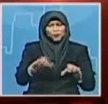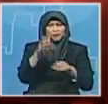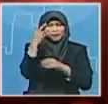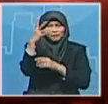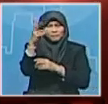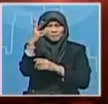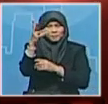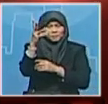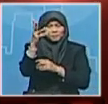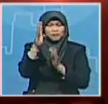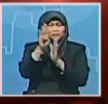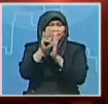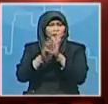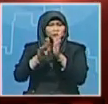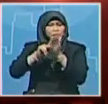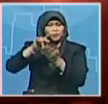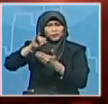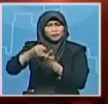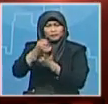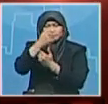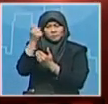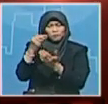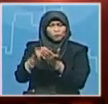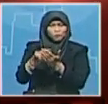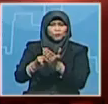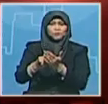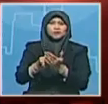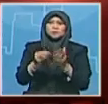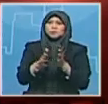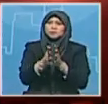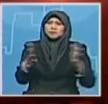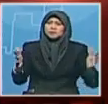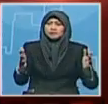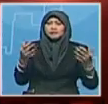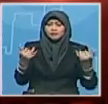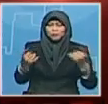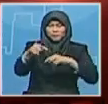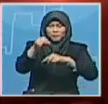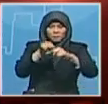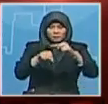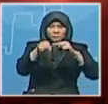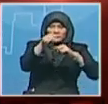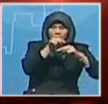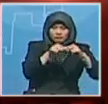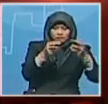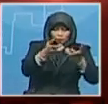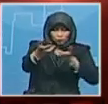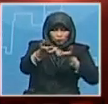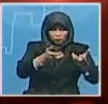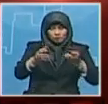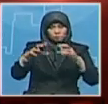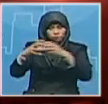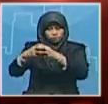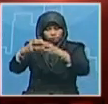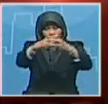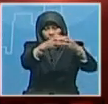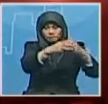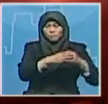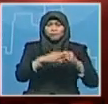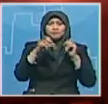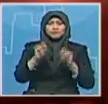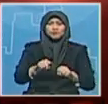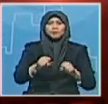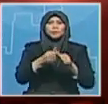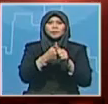16 bilion projek sebab komitmen kewangan yang begitu besar. Sebab itu dipecahkan mengikut apa yang realistik dapat dilaksanakan